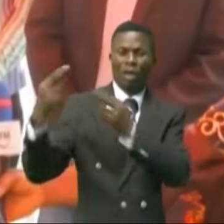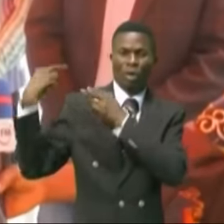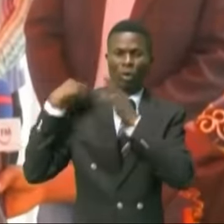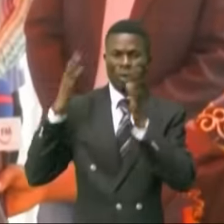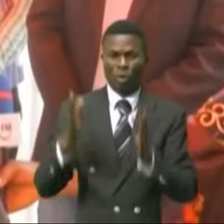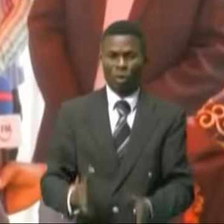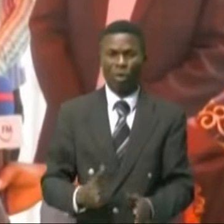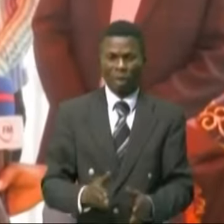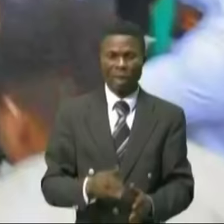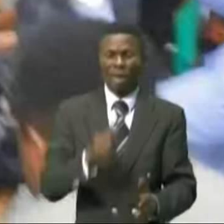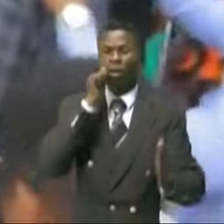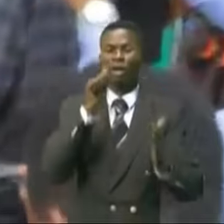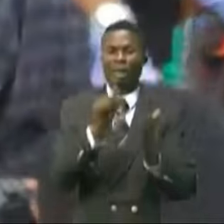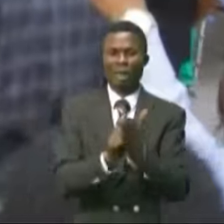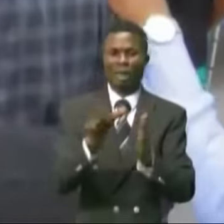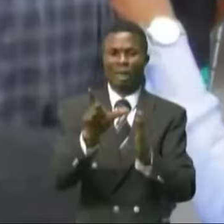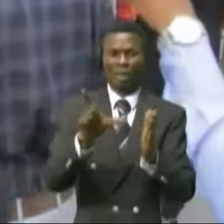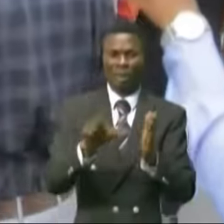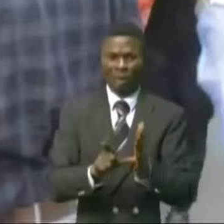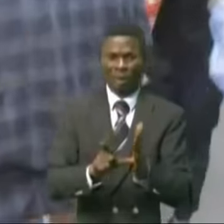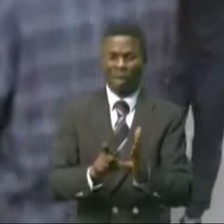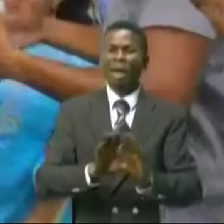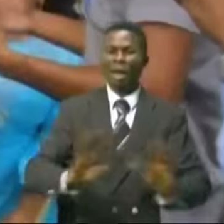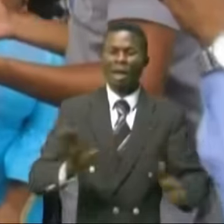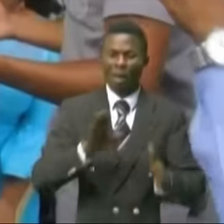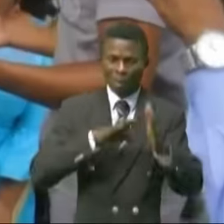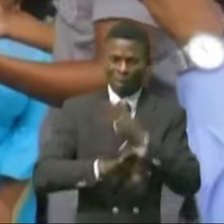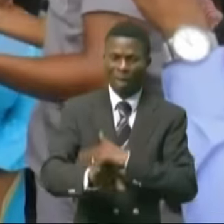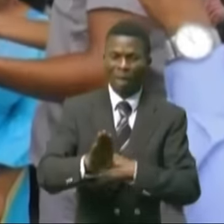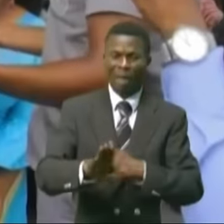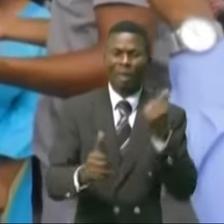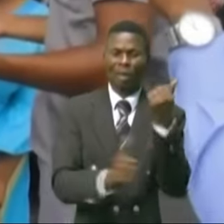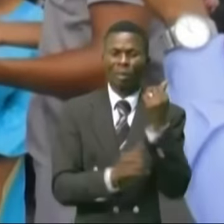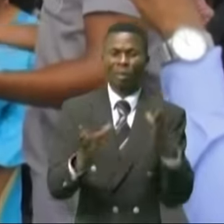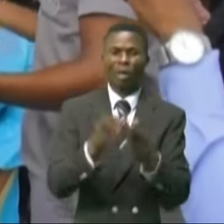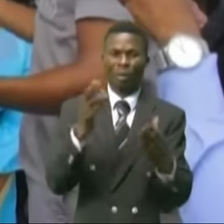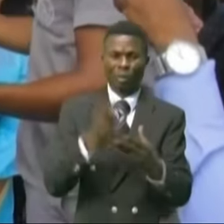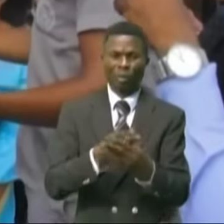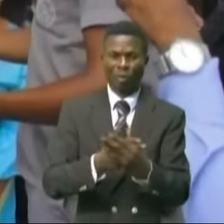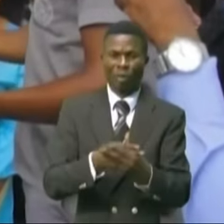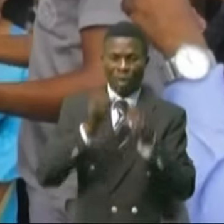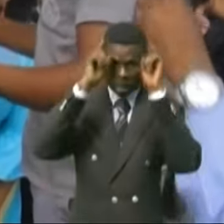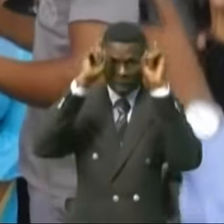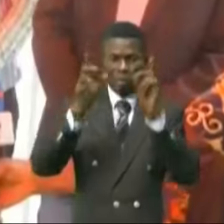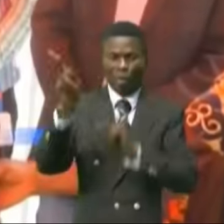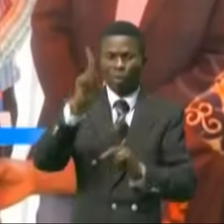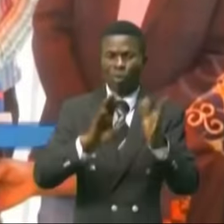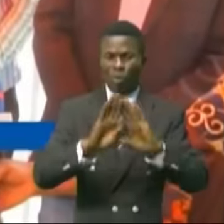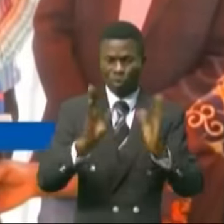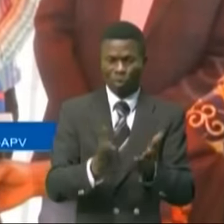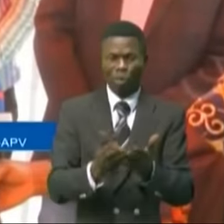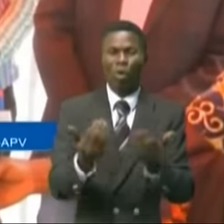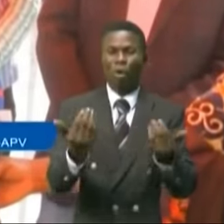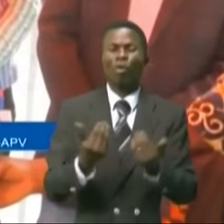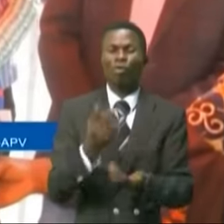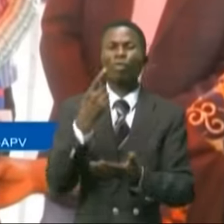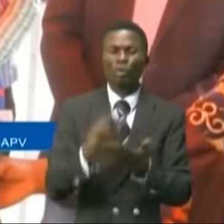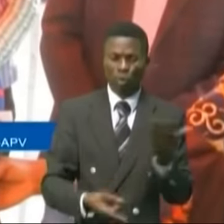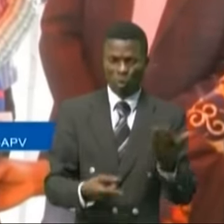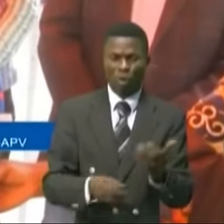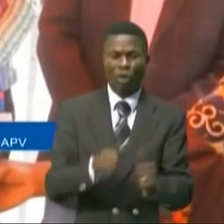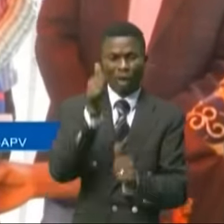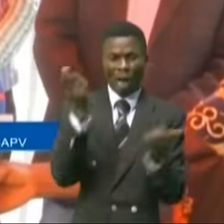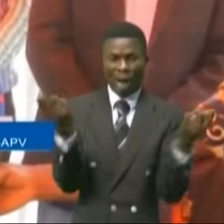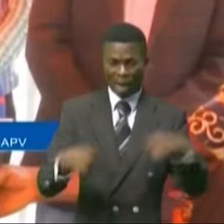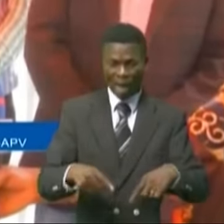les décrets par rapport à l'accessibilité des personnes avec handicap dans les transports publics. Notre voulu est que chaque fois